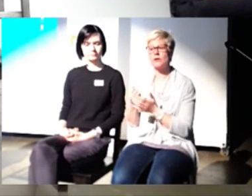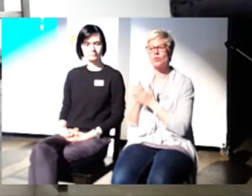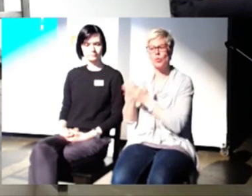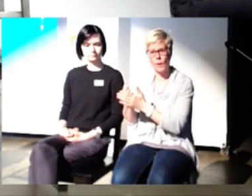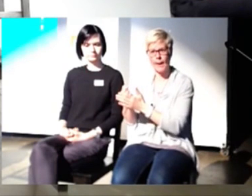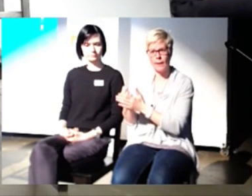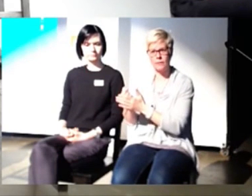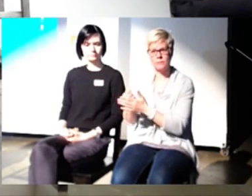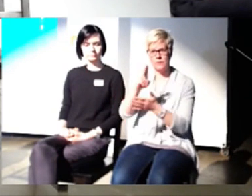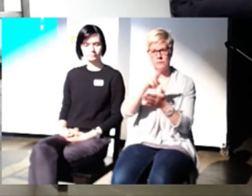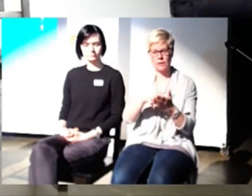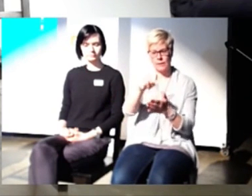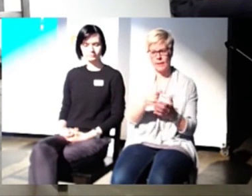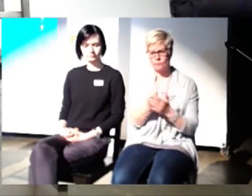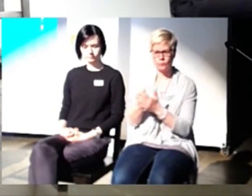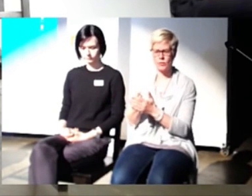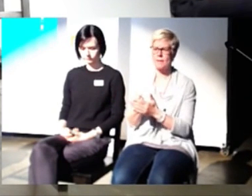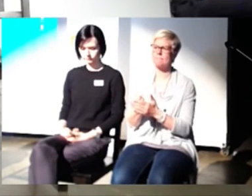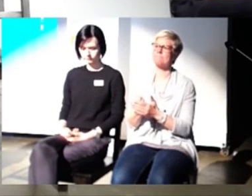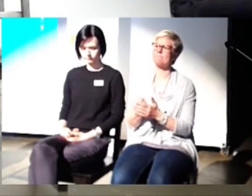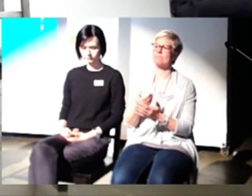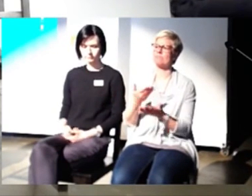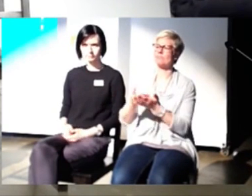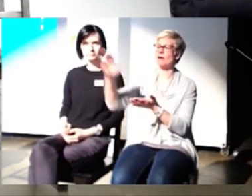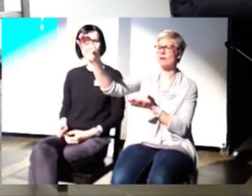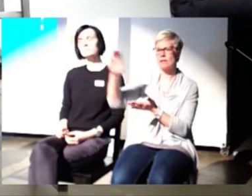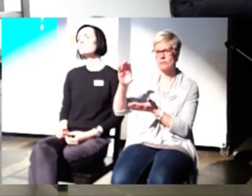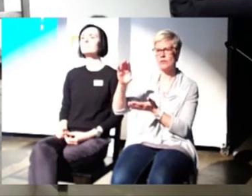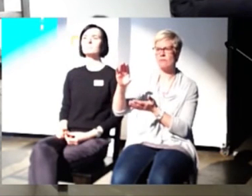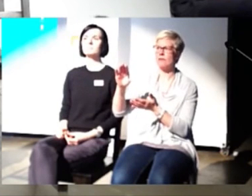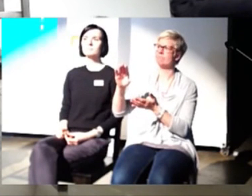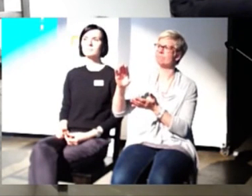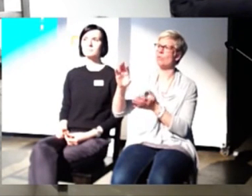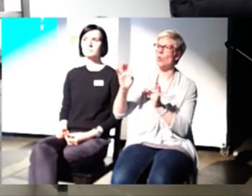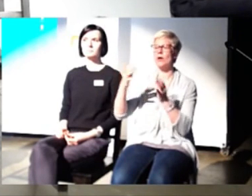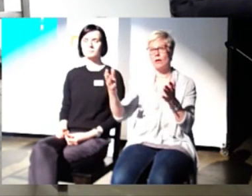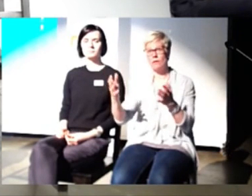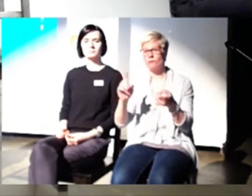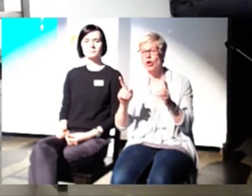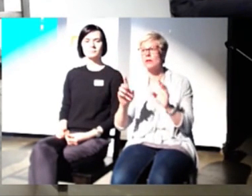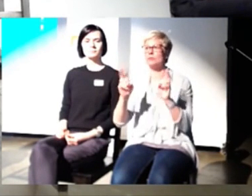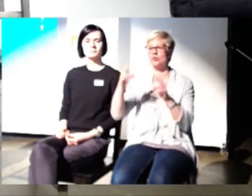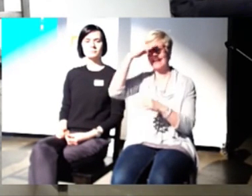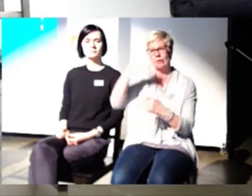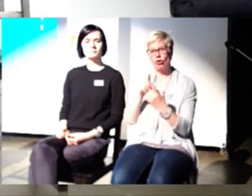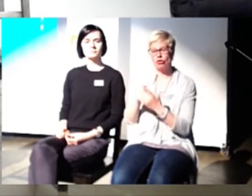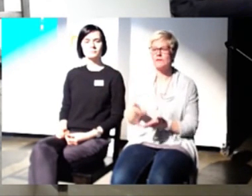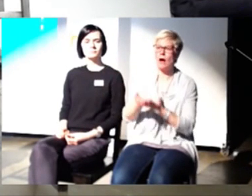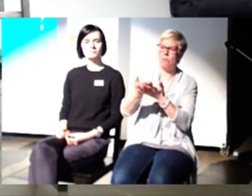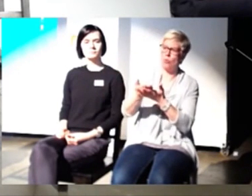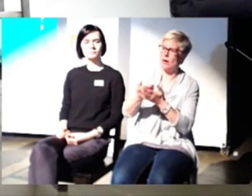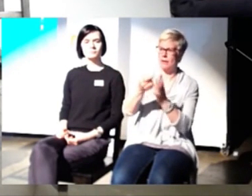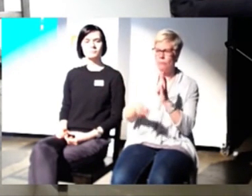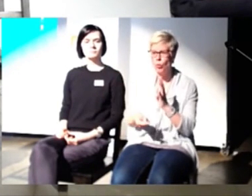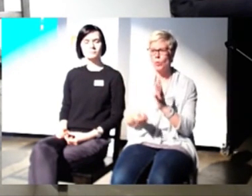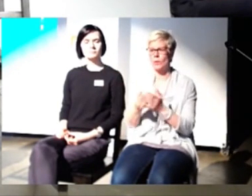niin, että pitää olla sitten tarvittaessa vielä henkilöitä apua ja pitää olla kyyteä ja kaikkea muuta, mutta että se on vaan siitä,